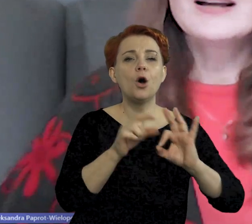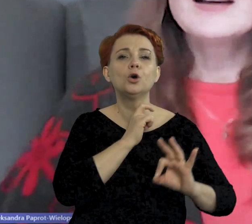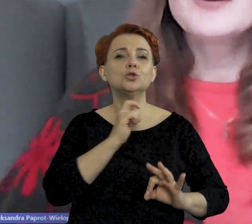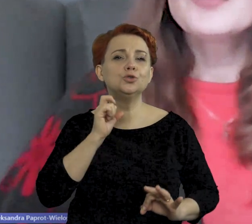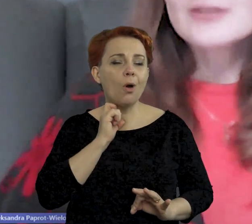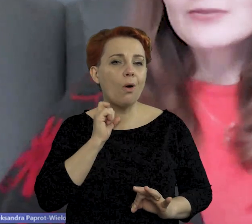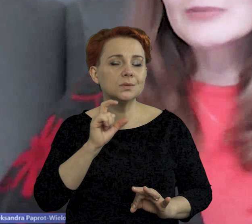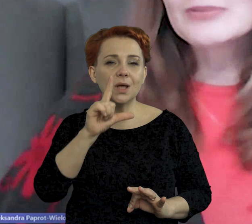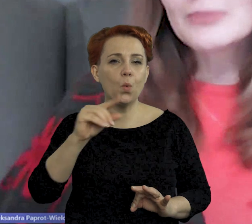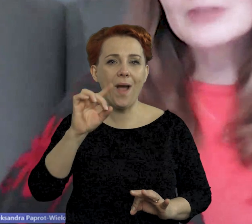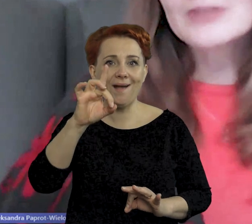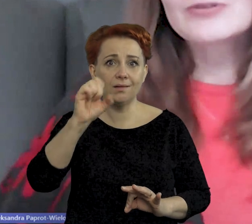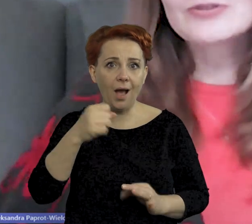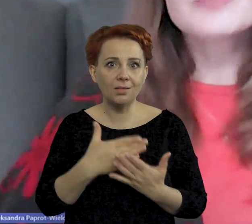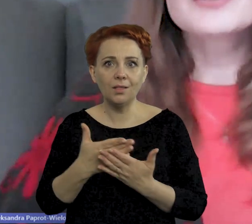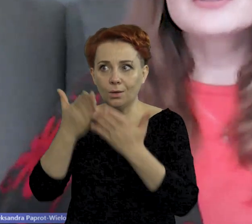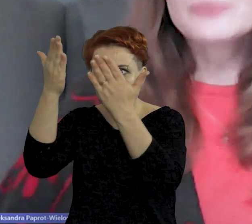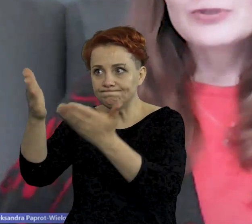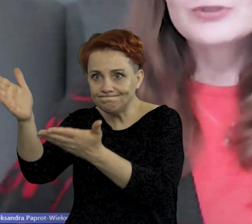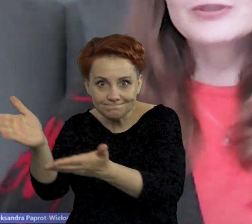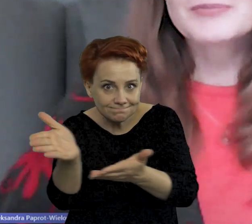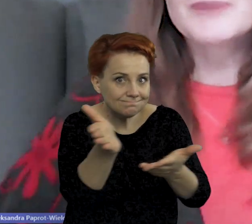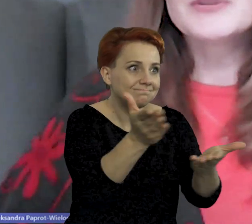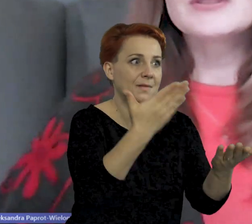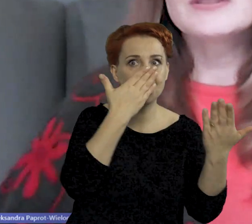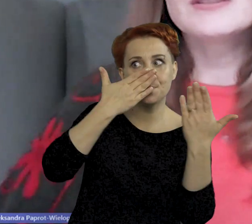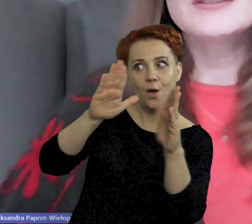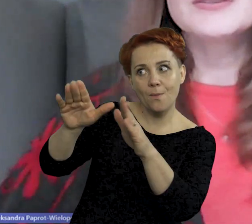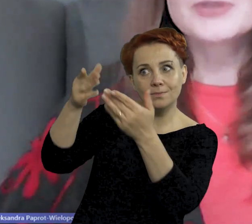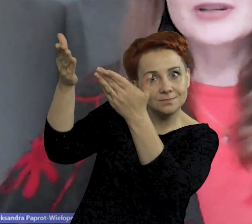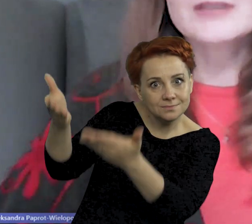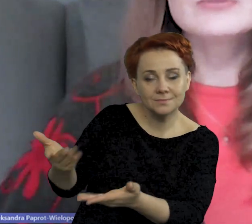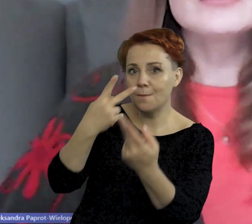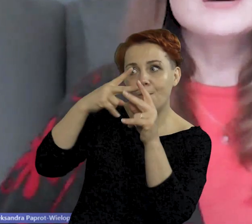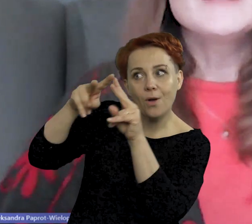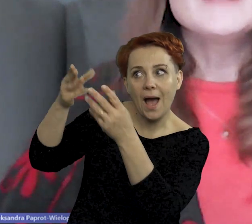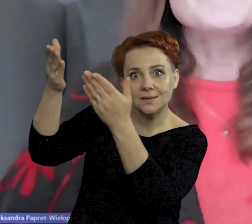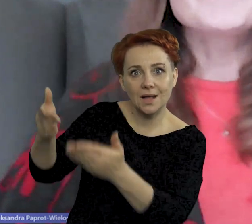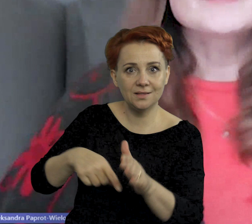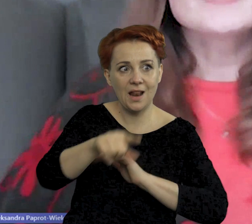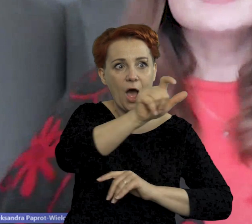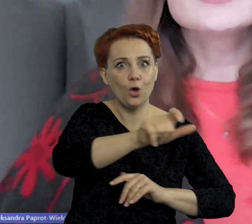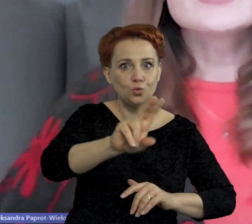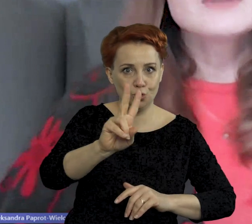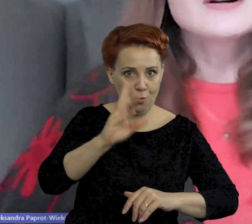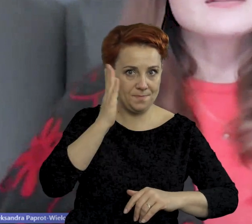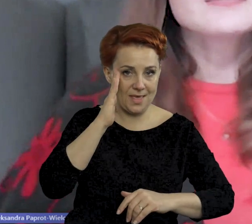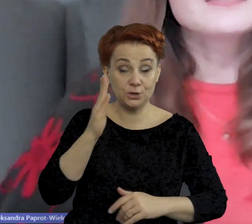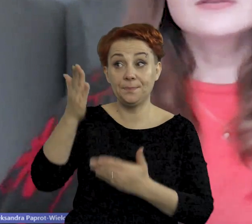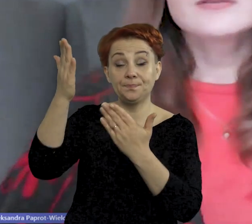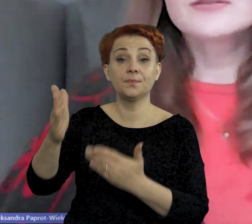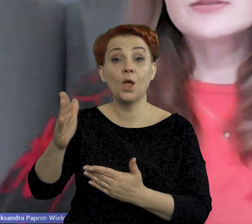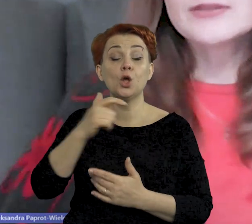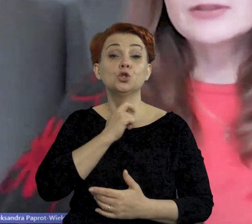Łęga, postanowiłam tę postać troszkę przywrócić pamięci mieszkańców. Ksiądz Łęga